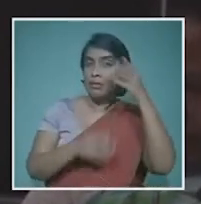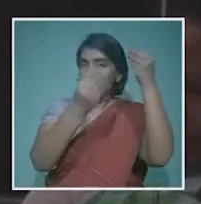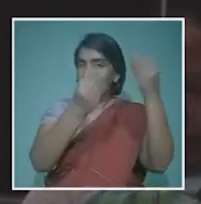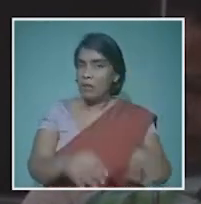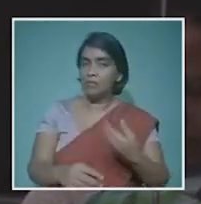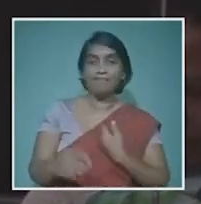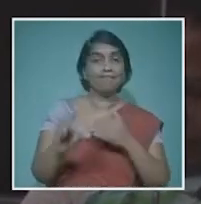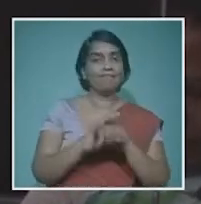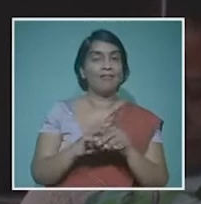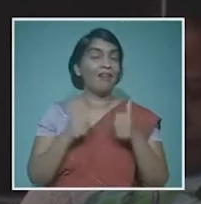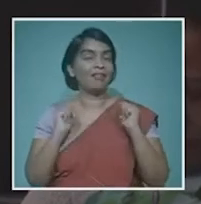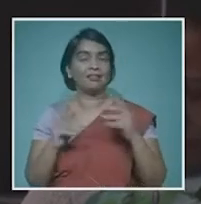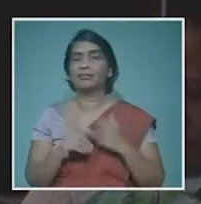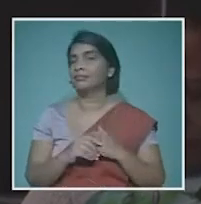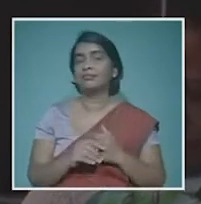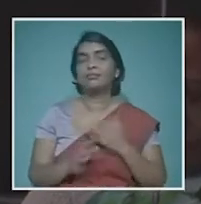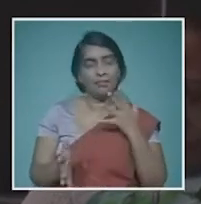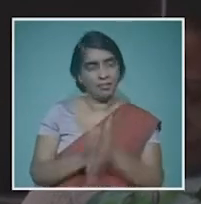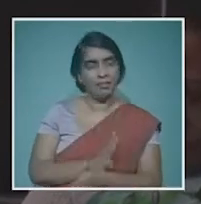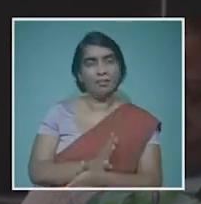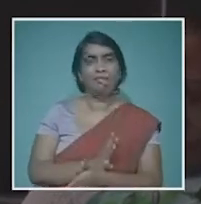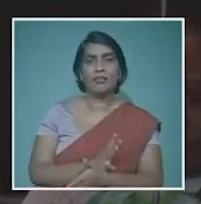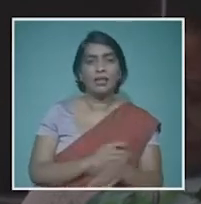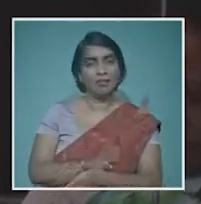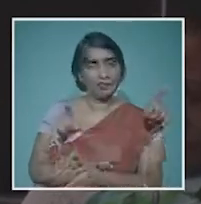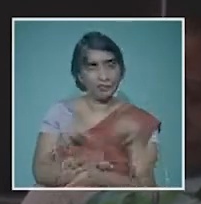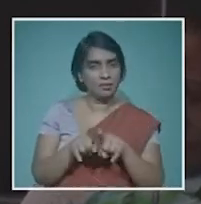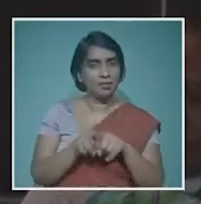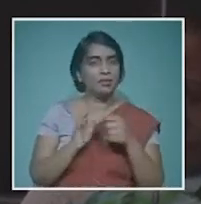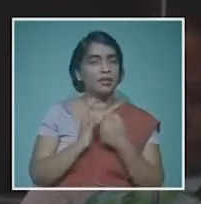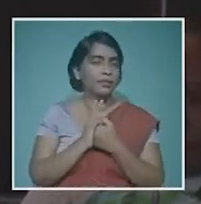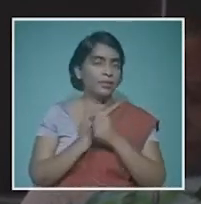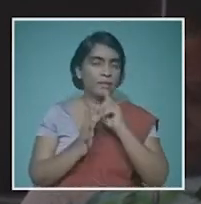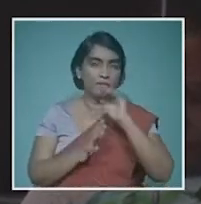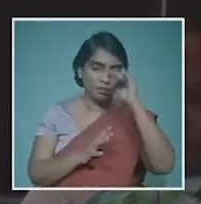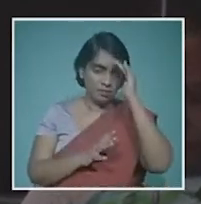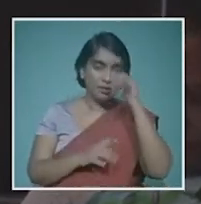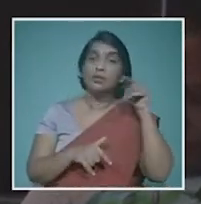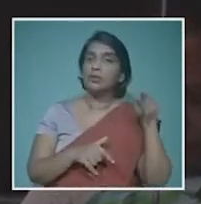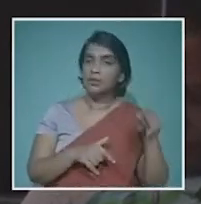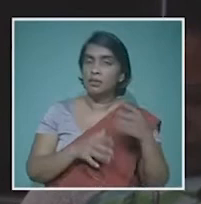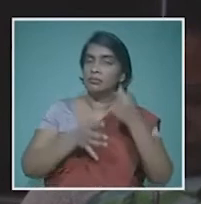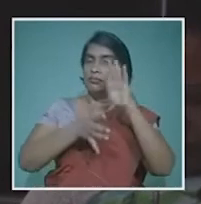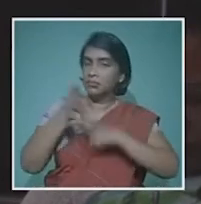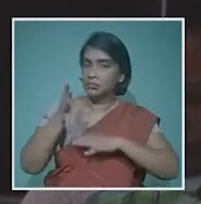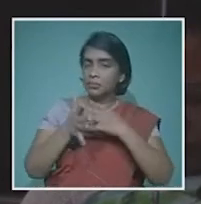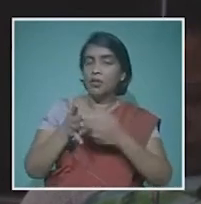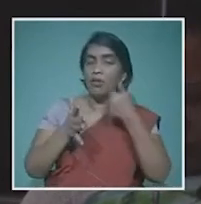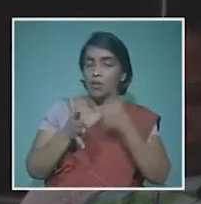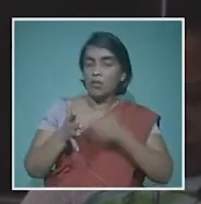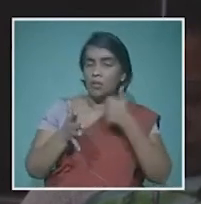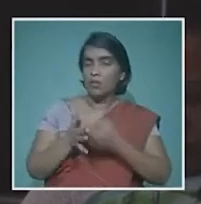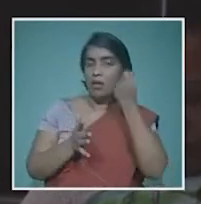අපි ආවහම හරි කියලා වැඩේ වරදිනෝ ඒ නිසා ගරු කථානායකතුමනි මේ අයවැය ඉතා හොඳ වටින